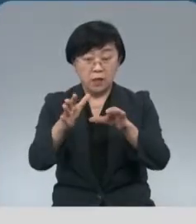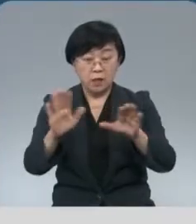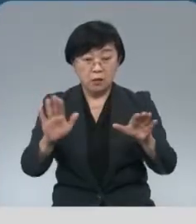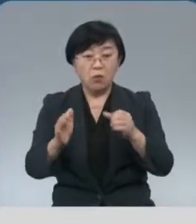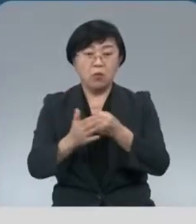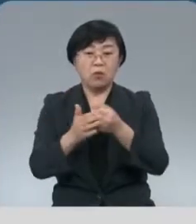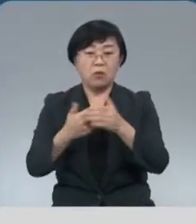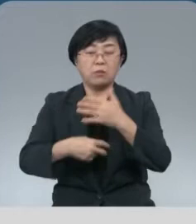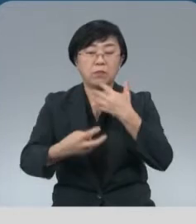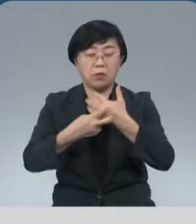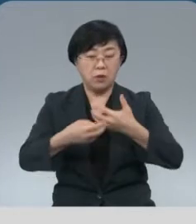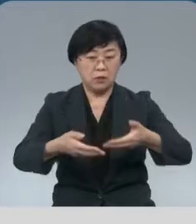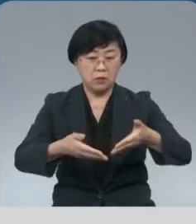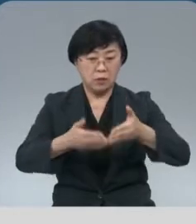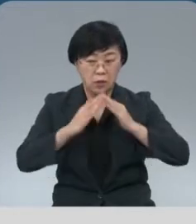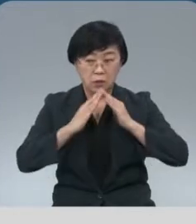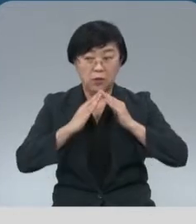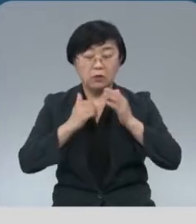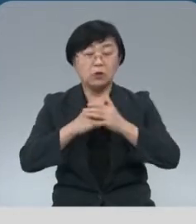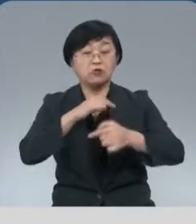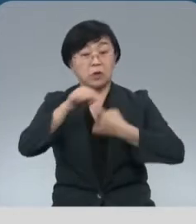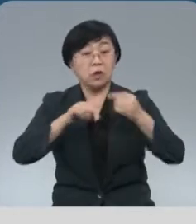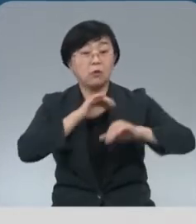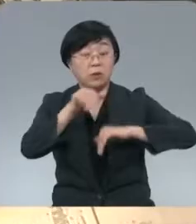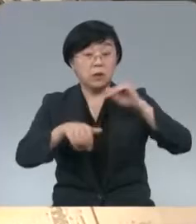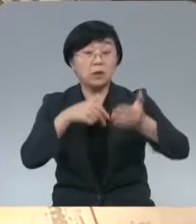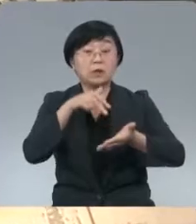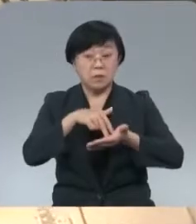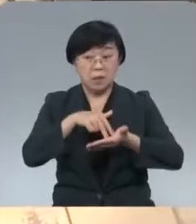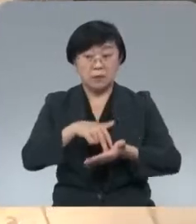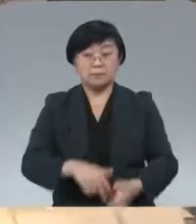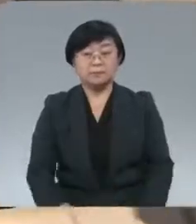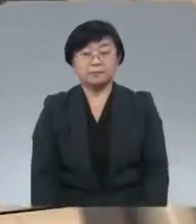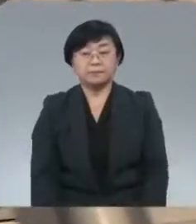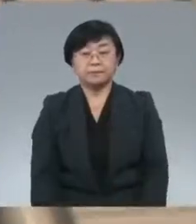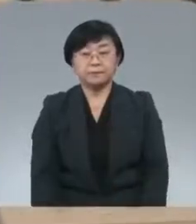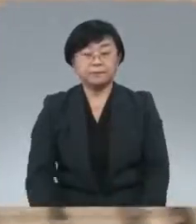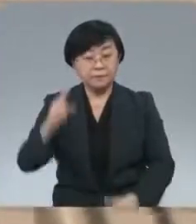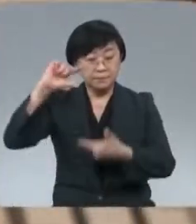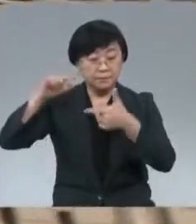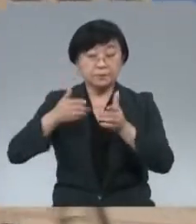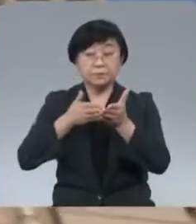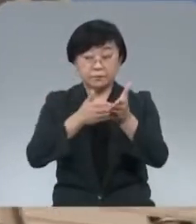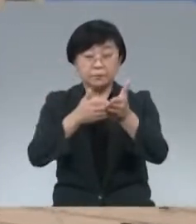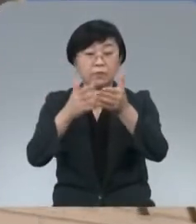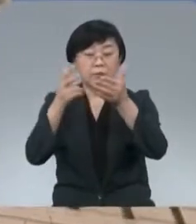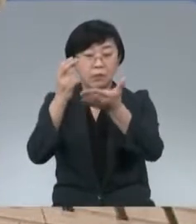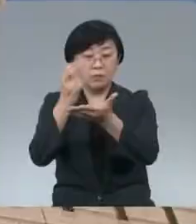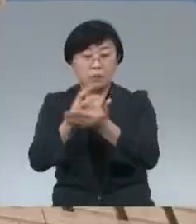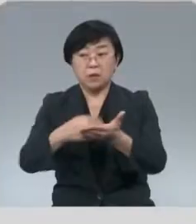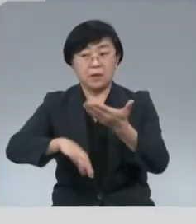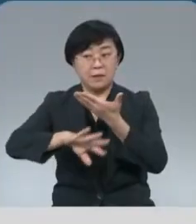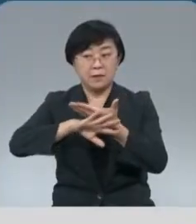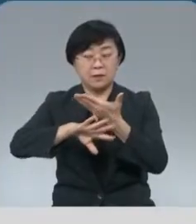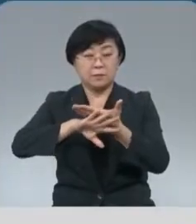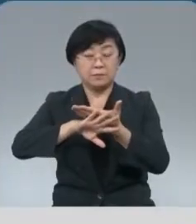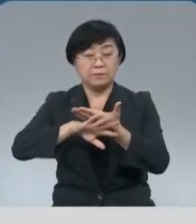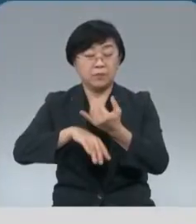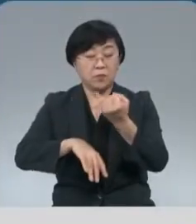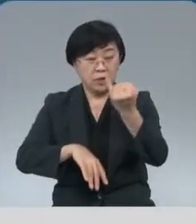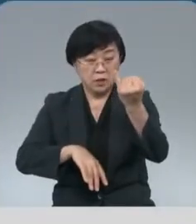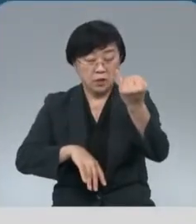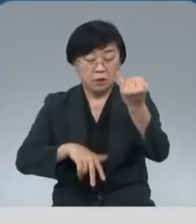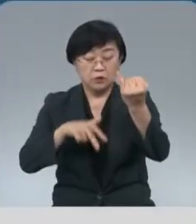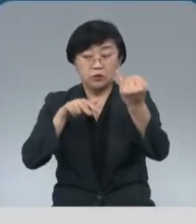씨의 병원 개설, 운영에 관여했다고 본 겁니다. 하지만 항소심 판단은 달랐습니다. 최 씨가 주